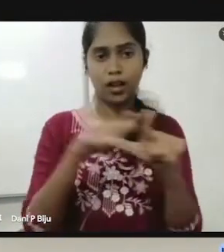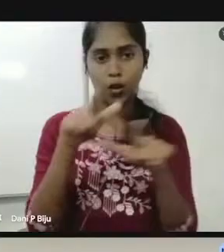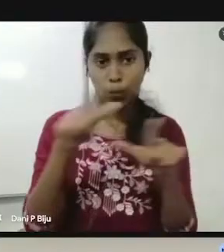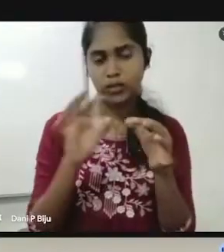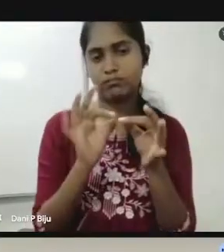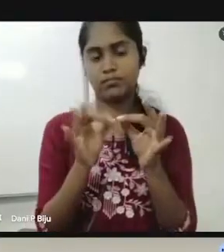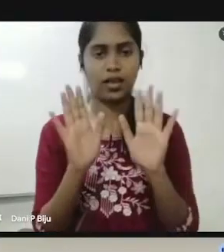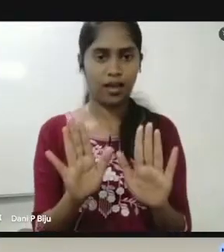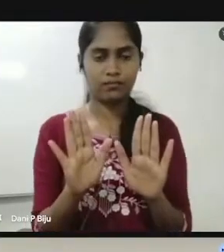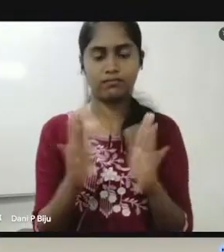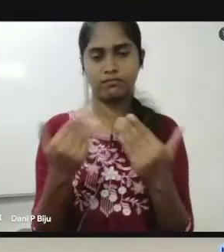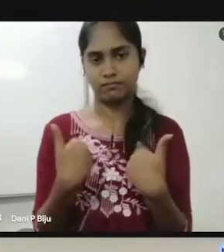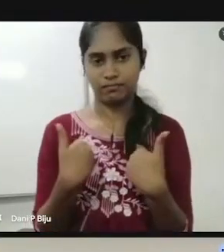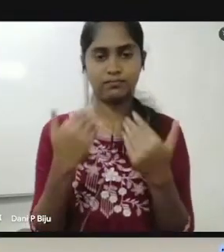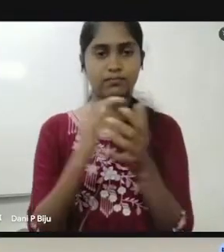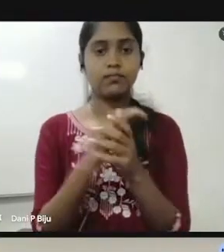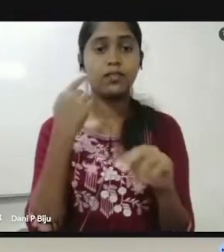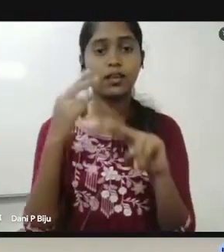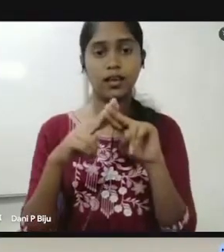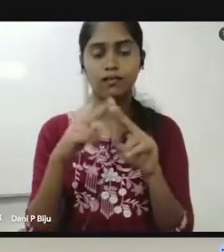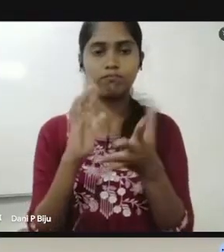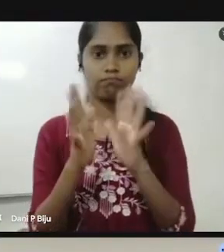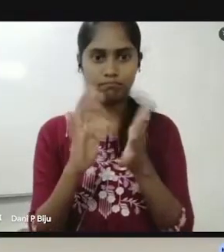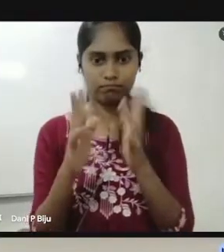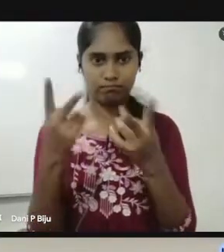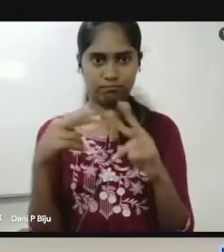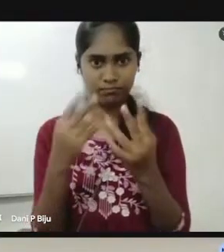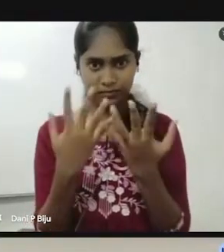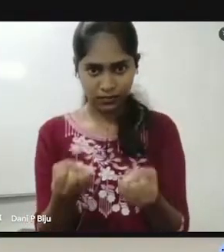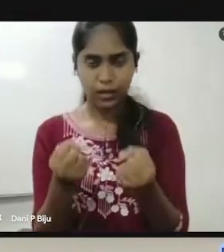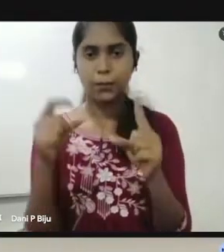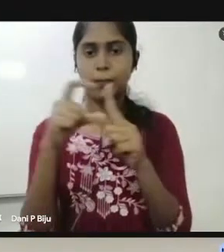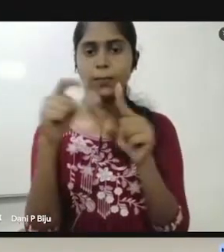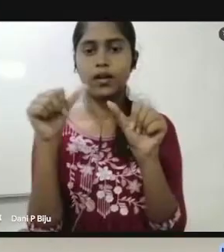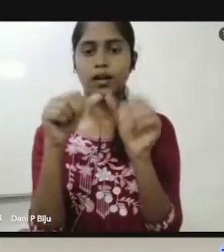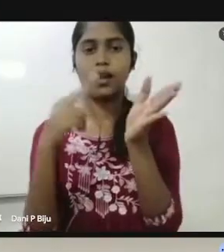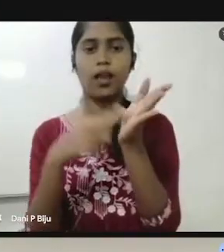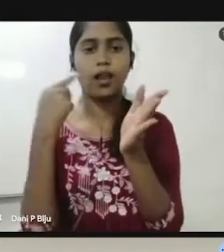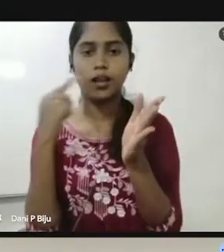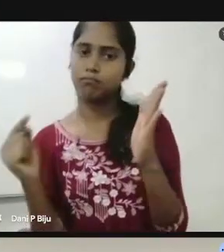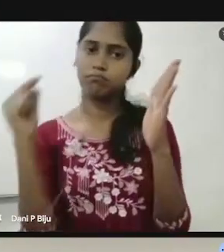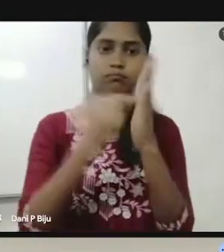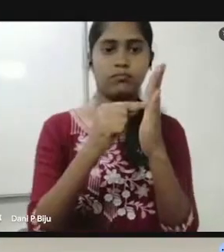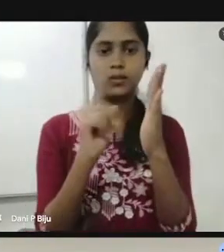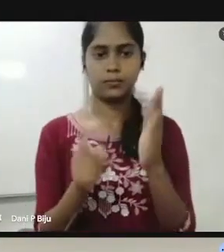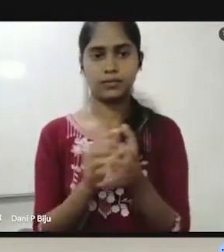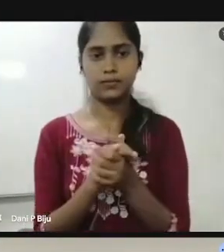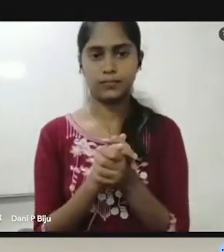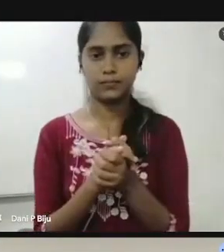സൈൻ ലാംഗ്വേജ് ഇന്റർപ്രിട്ടേഷൻ ആവശ്യമുള്ള പാർട്ടിസിപ്പന്റ് സ്ക്രീനിൽ ഡാനി എന്ന പേര് പിൻ ചെയ്യേണ്ടതാണ്.